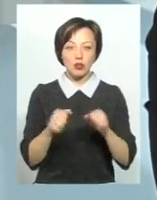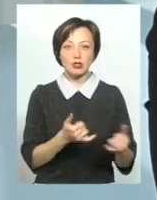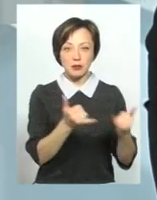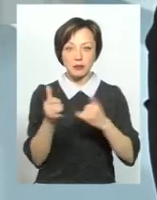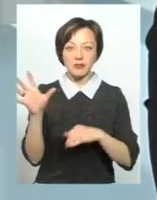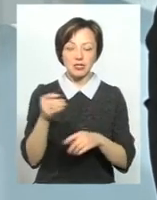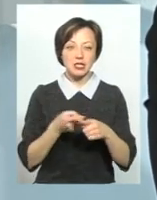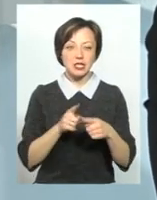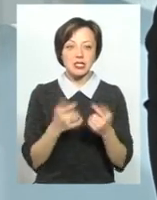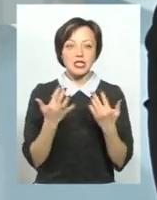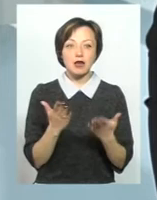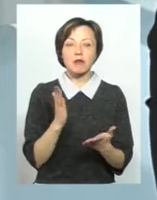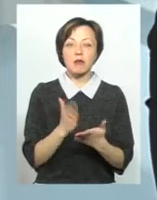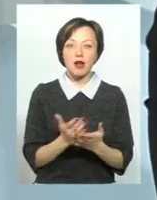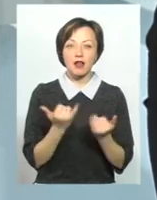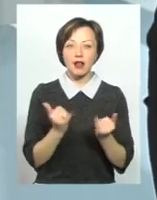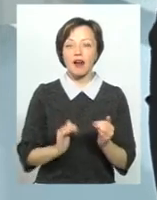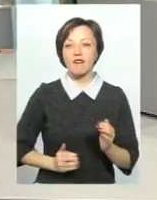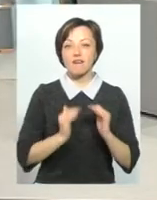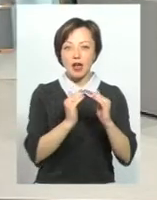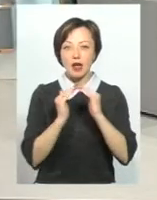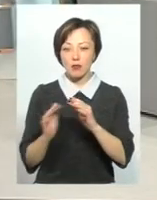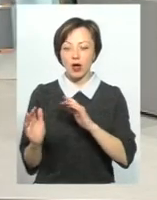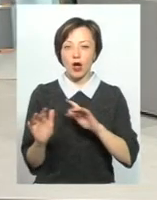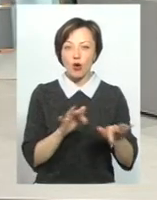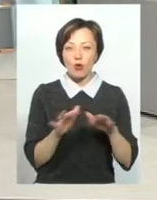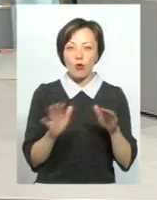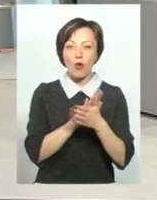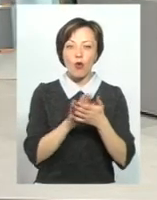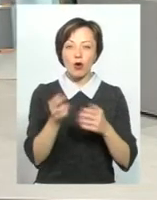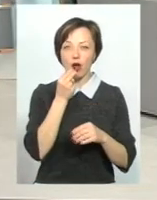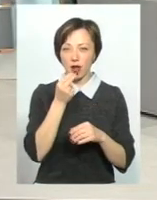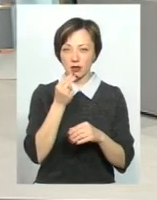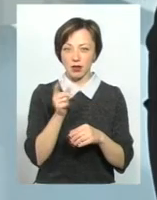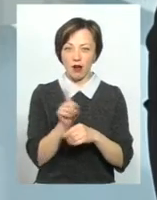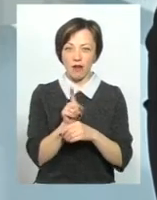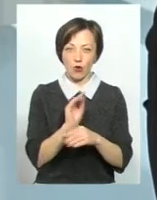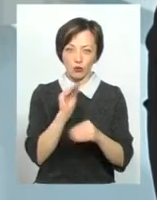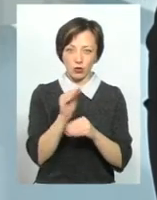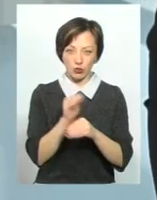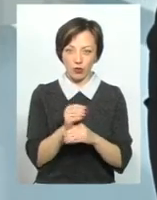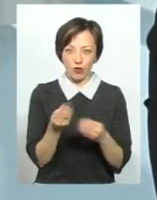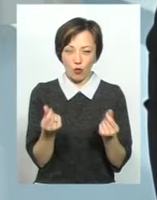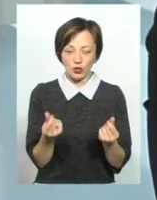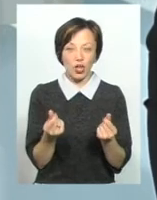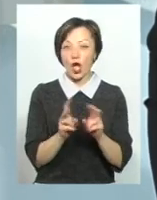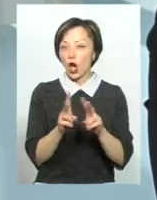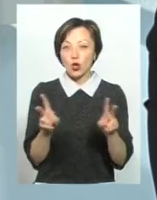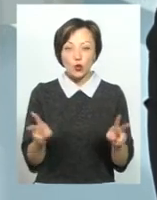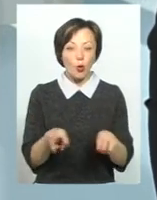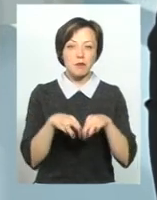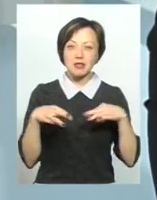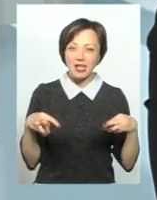це все. Скільки б ми мали для фермерів, для руху органік і все остальне квот. Але ж ніхто, не